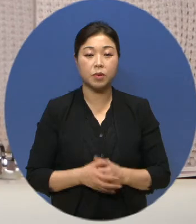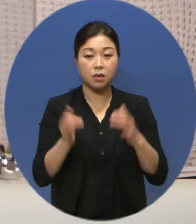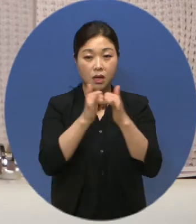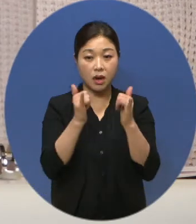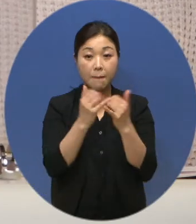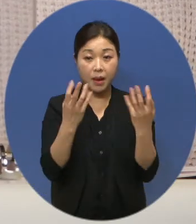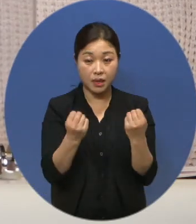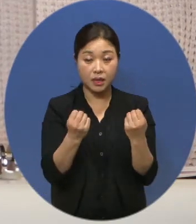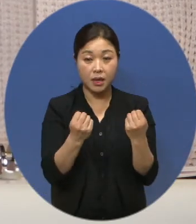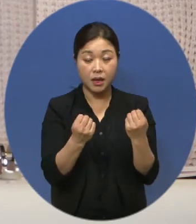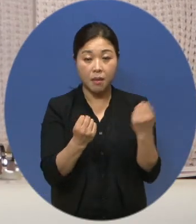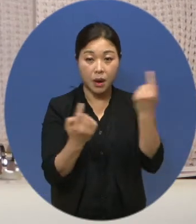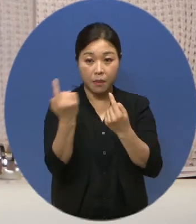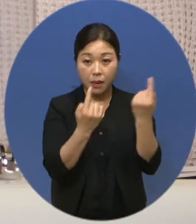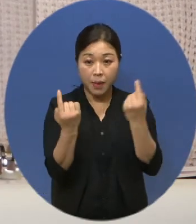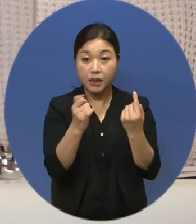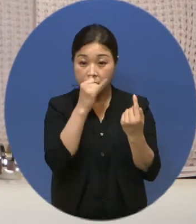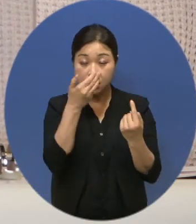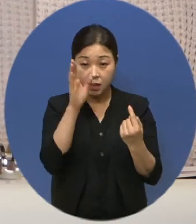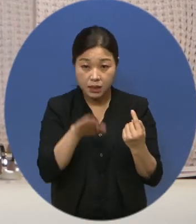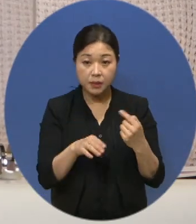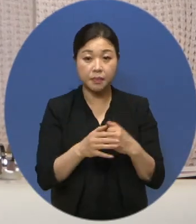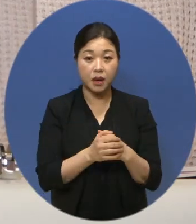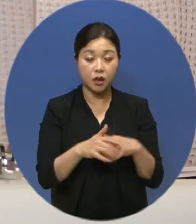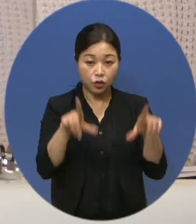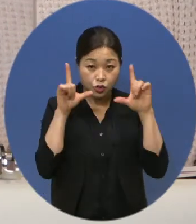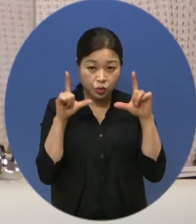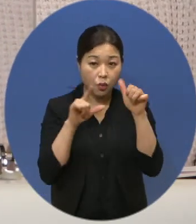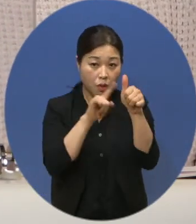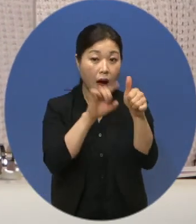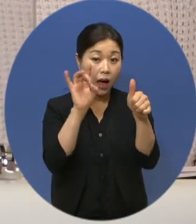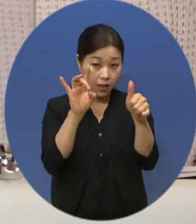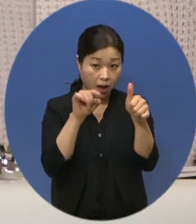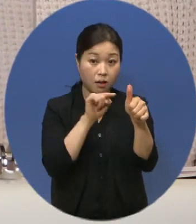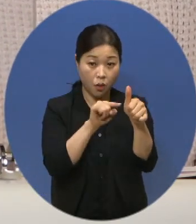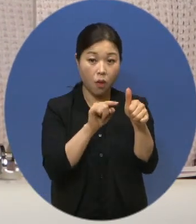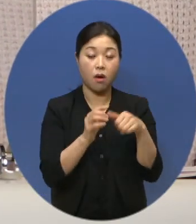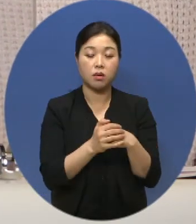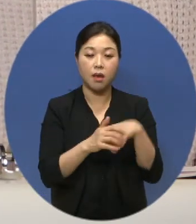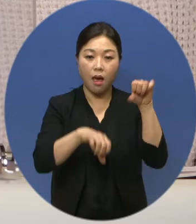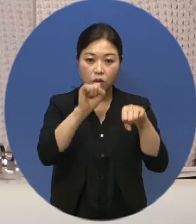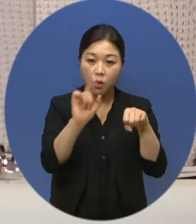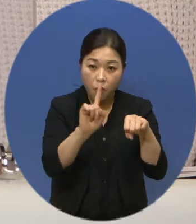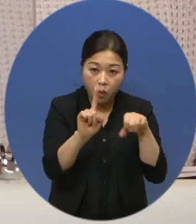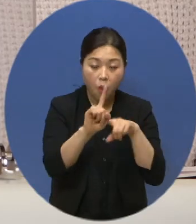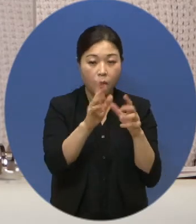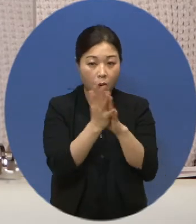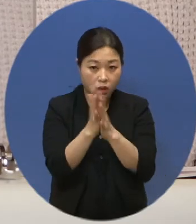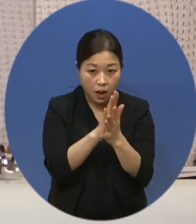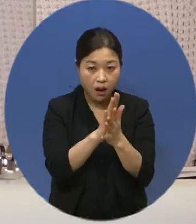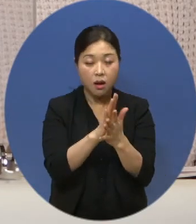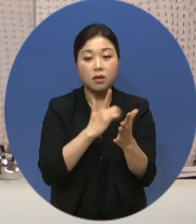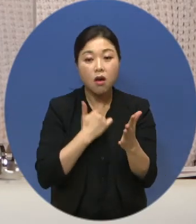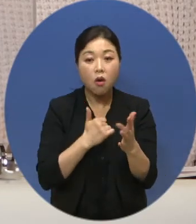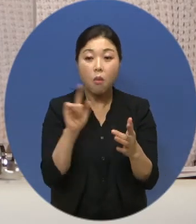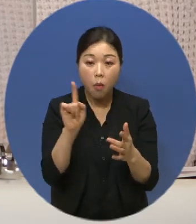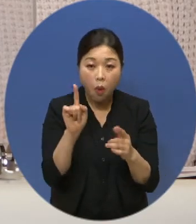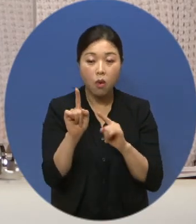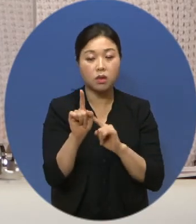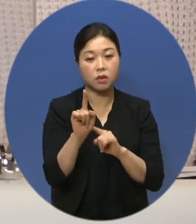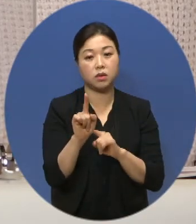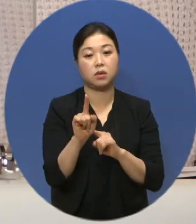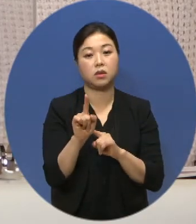하지만 원톱 주인공이고 네. 그 사람이 어떤 행동을 하고 어떤 변화를 겪고 이런 것들이 좀